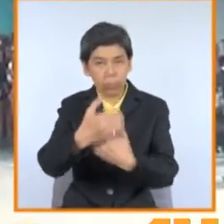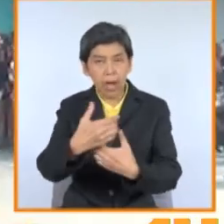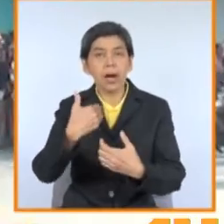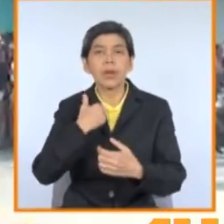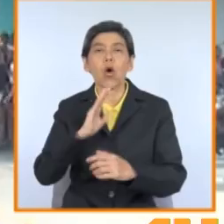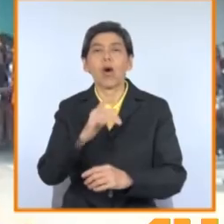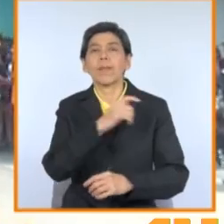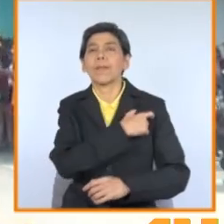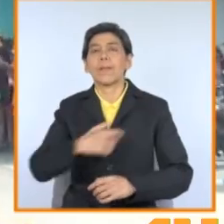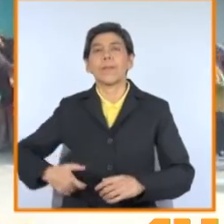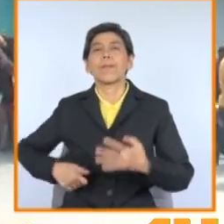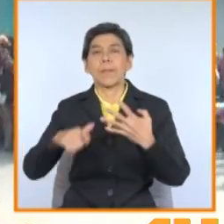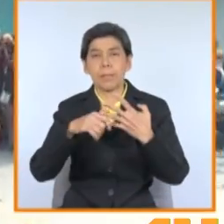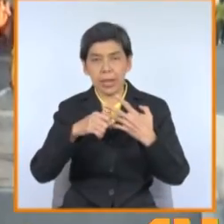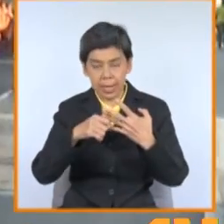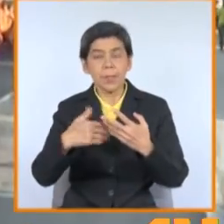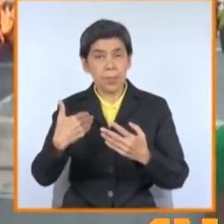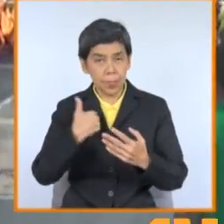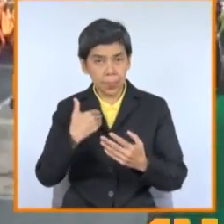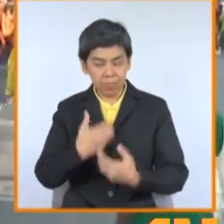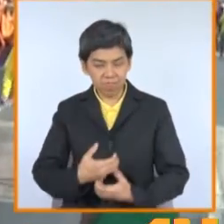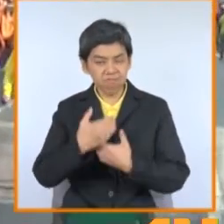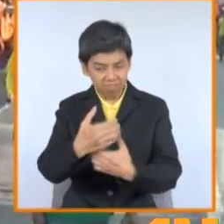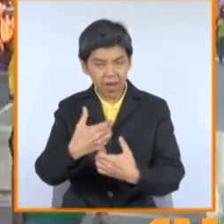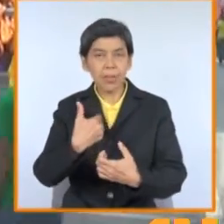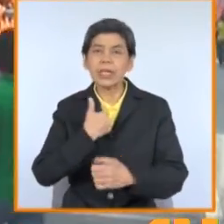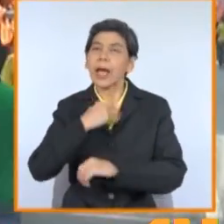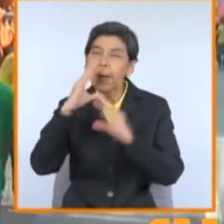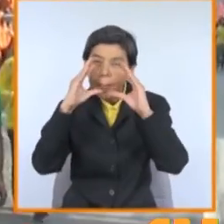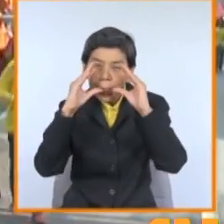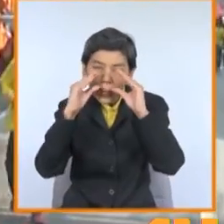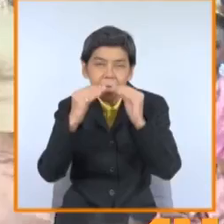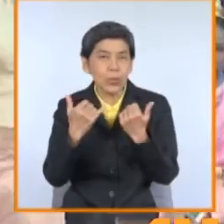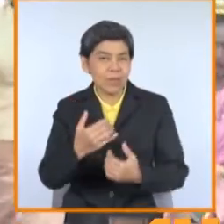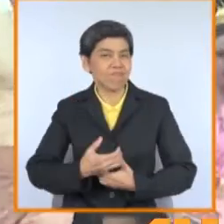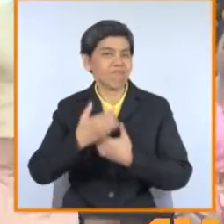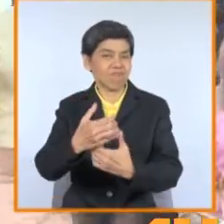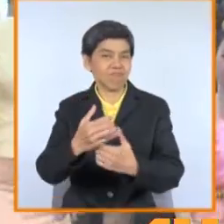สยามบรมราชกุมารีโดยจะมีพิธีมอบรางวัลในช่วงค่ำวันนี้ค่ะ